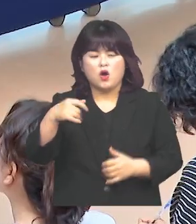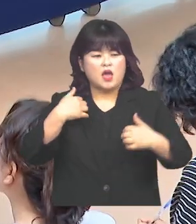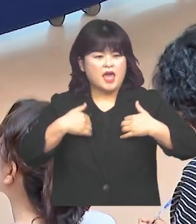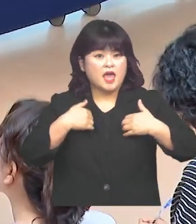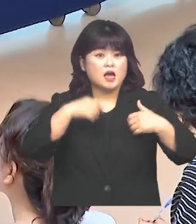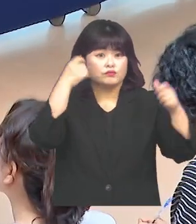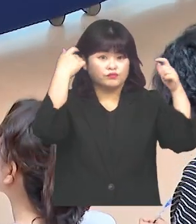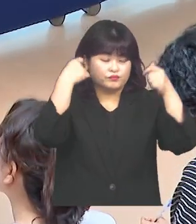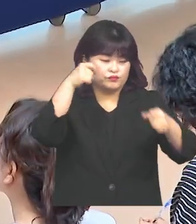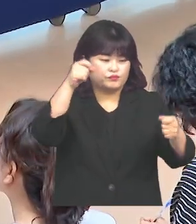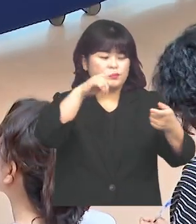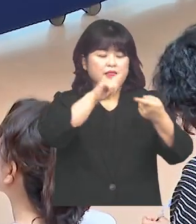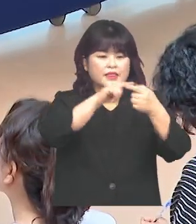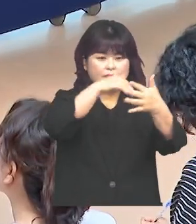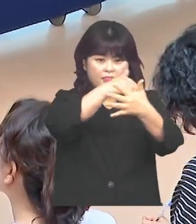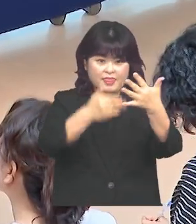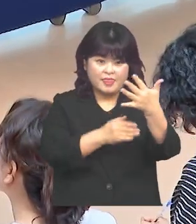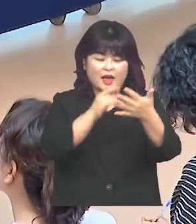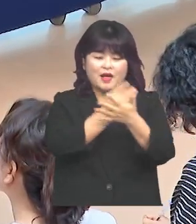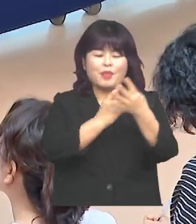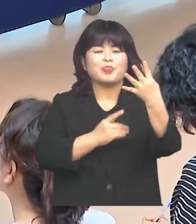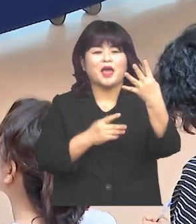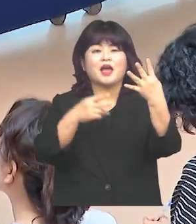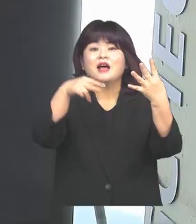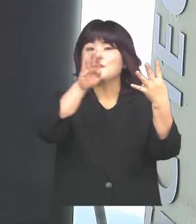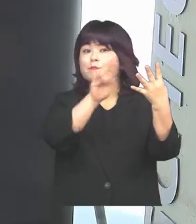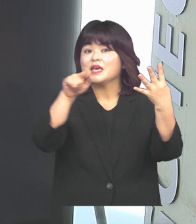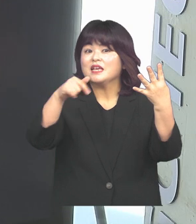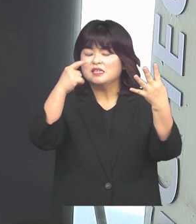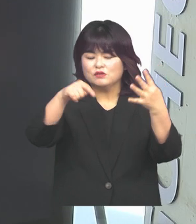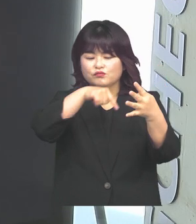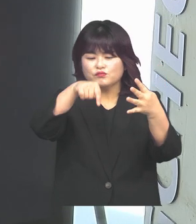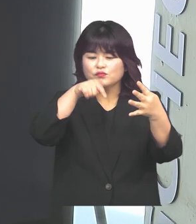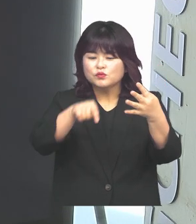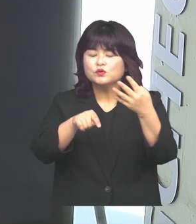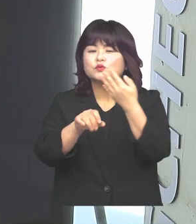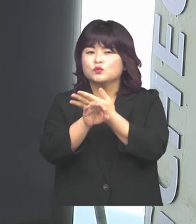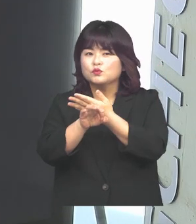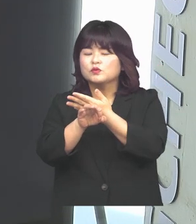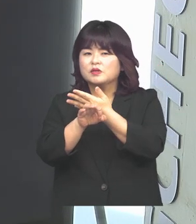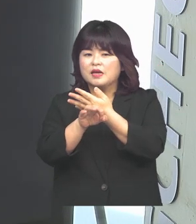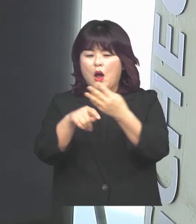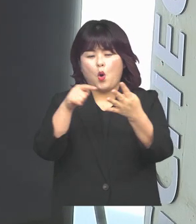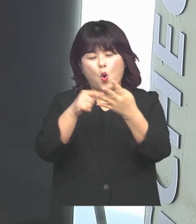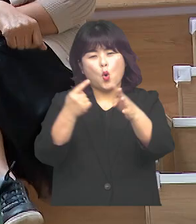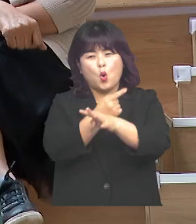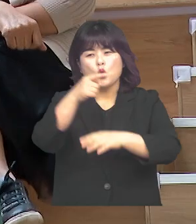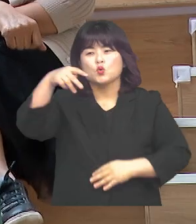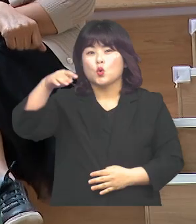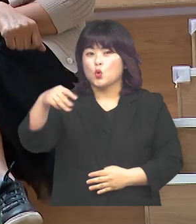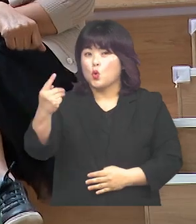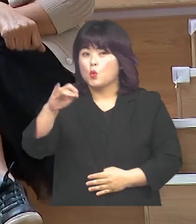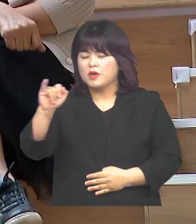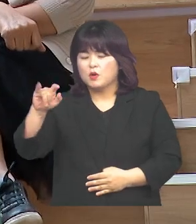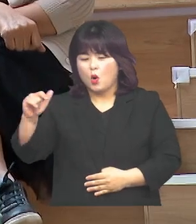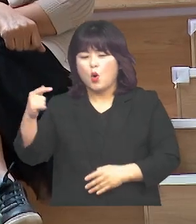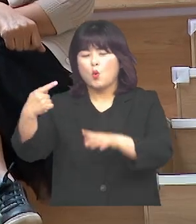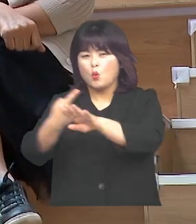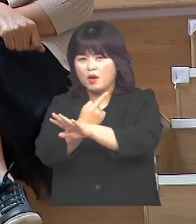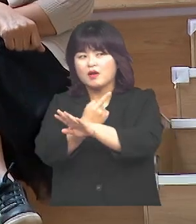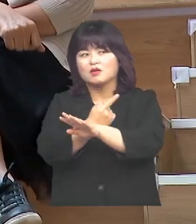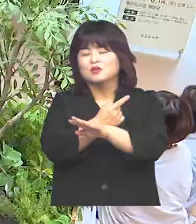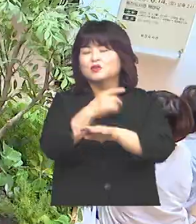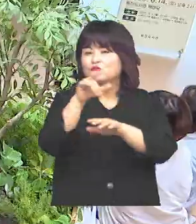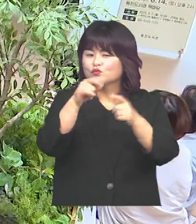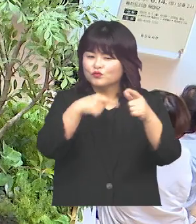중 4대 비극으로 유명한 햄릿, 오셀로, 리어왕, 맥베스 외에 로미오와 줄리엣, 줄리어스